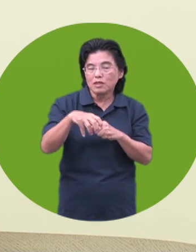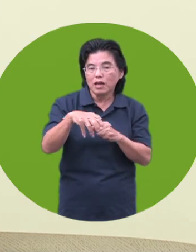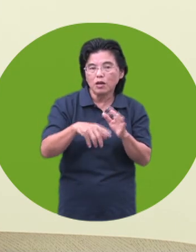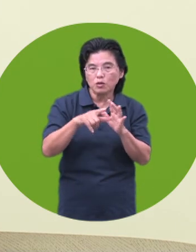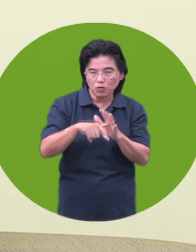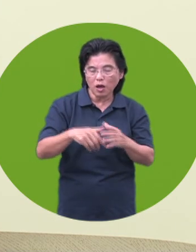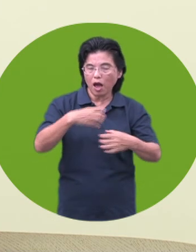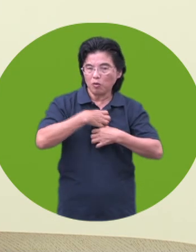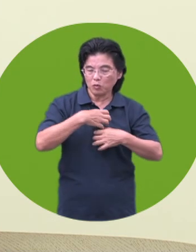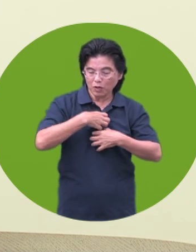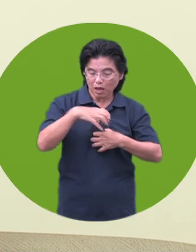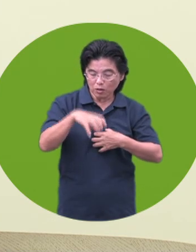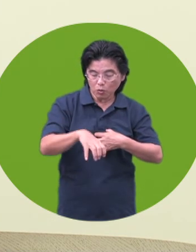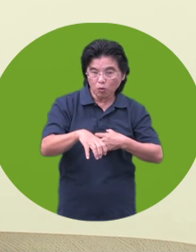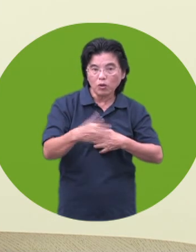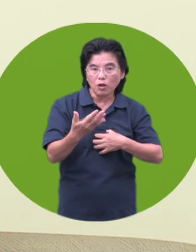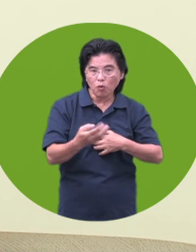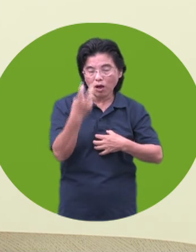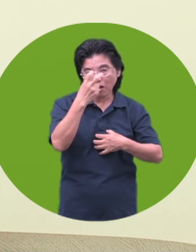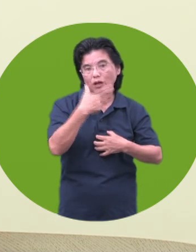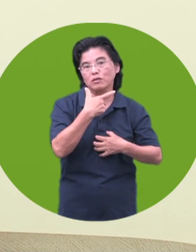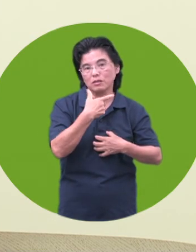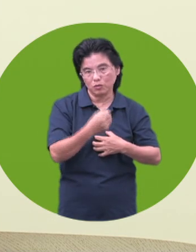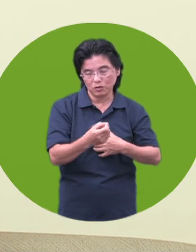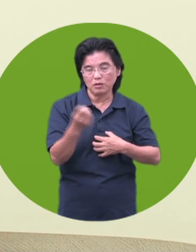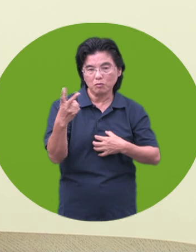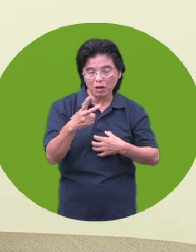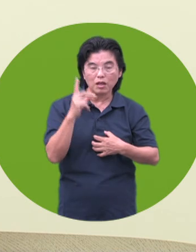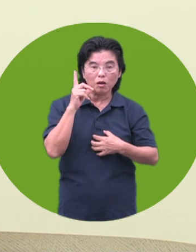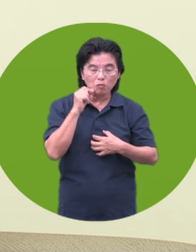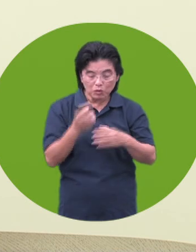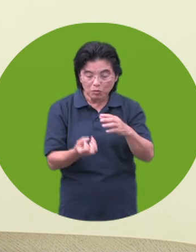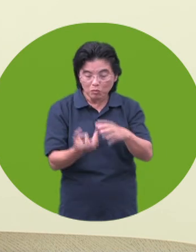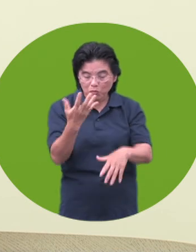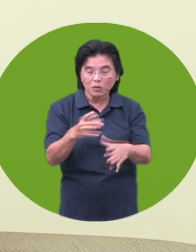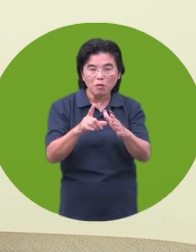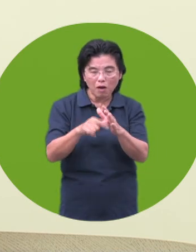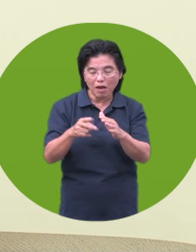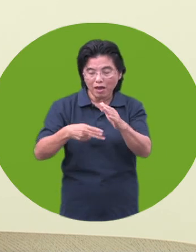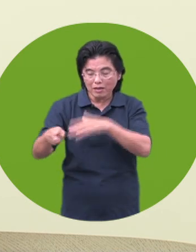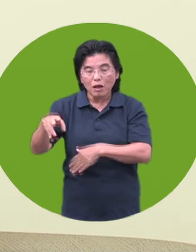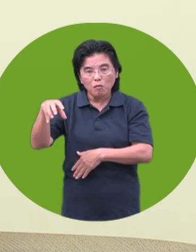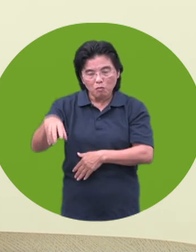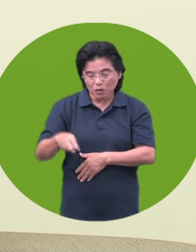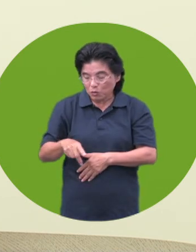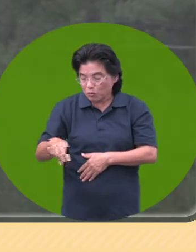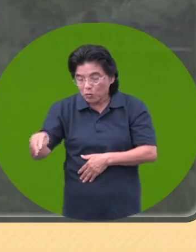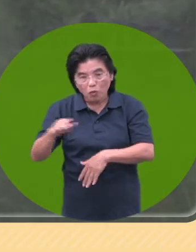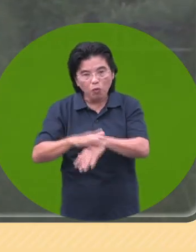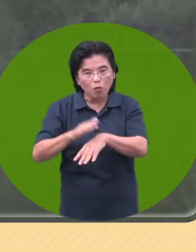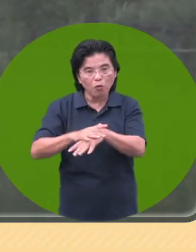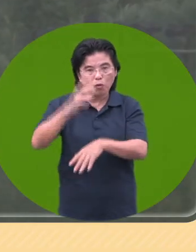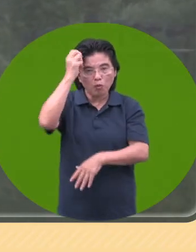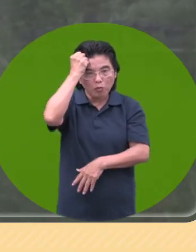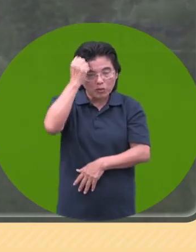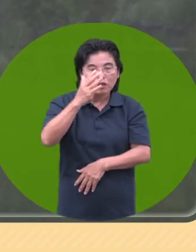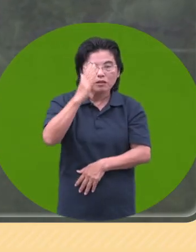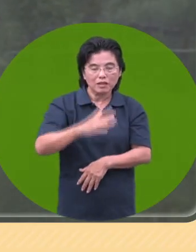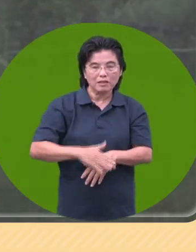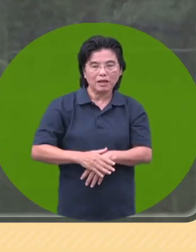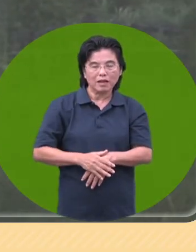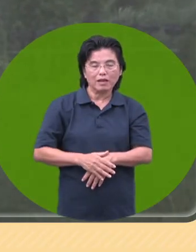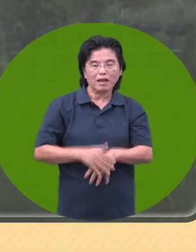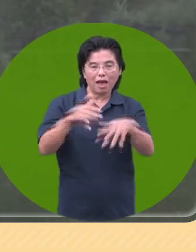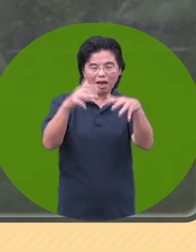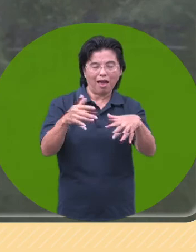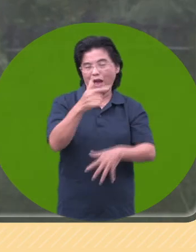戒区域に該当しているか、またいざという時の避難場所や経路も確認してください。そして大雨の